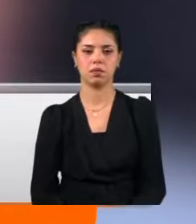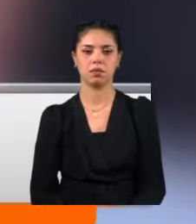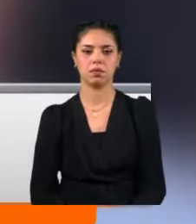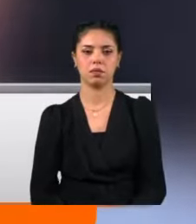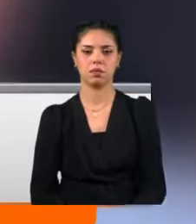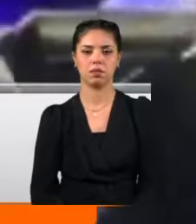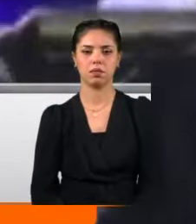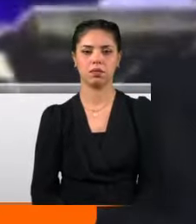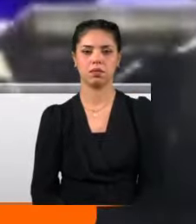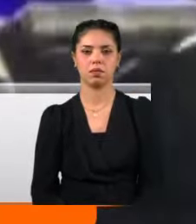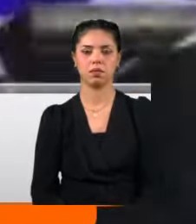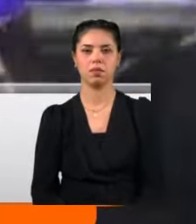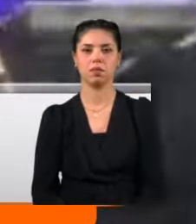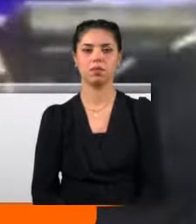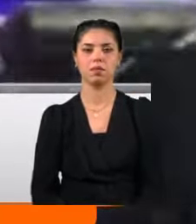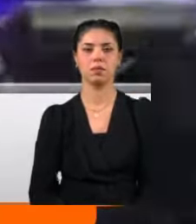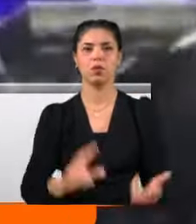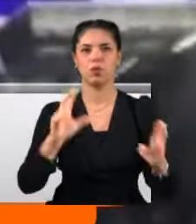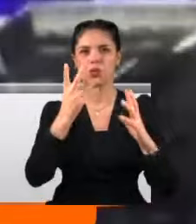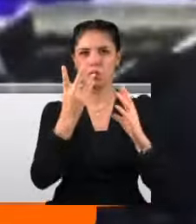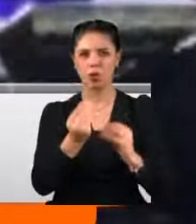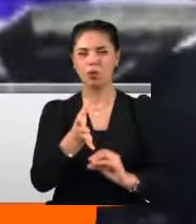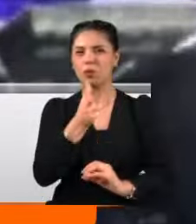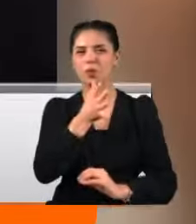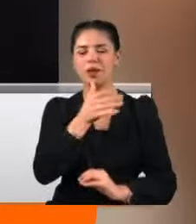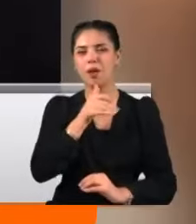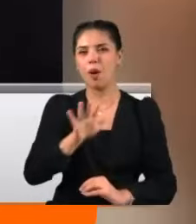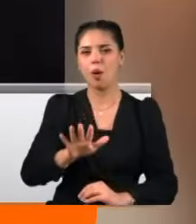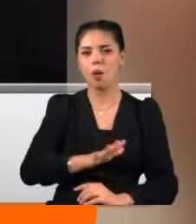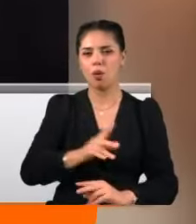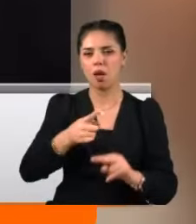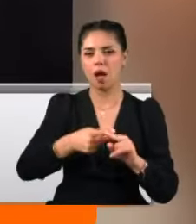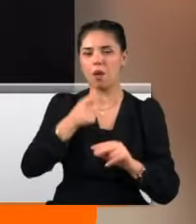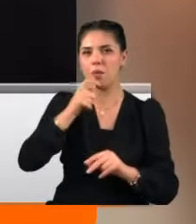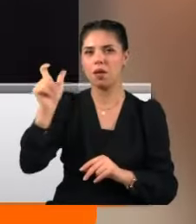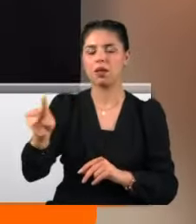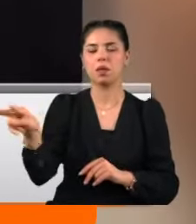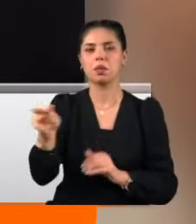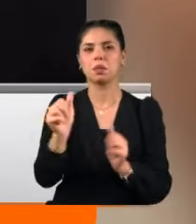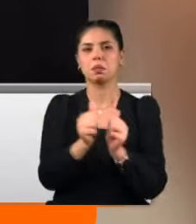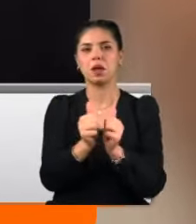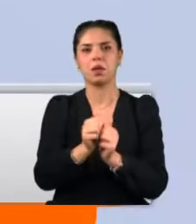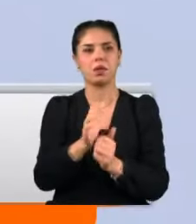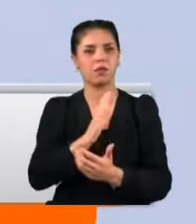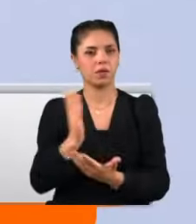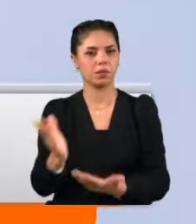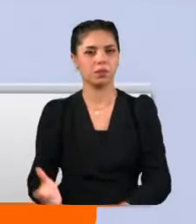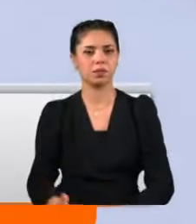sonra sah arasının bozuk olduğu bilinen oğlu Ahmet Tatlı sese babasını yalnız